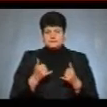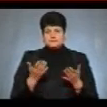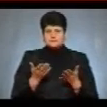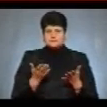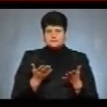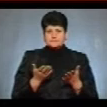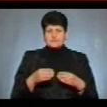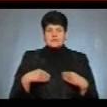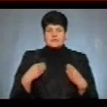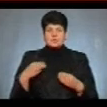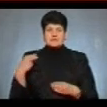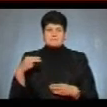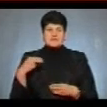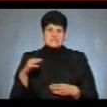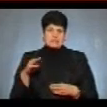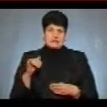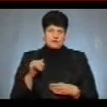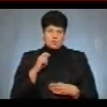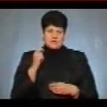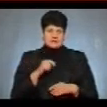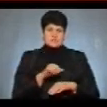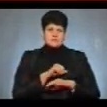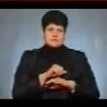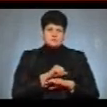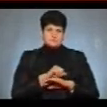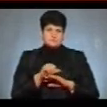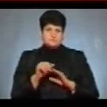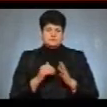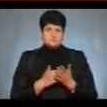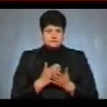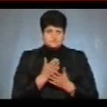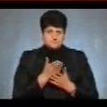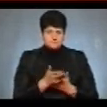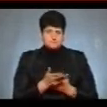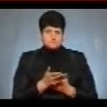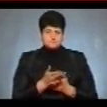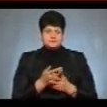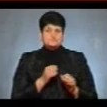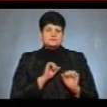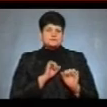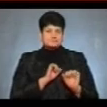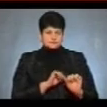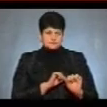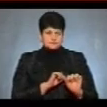ну, які надаються президентові України. Це зовнішня політика, от, це є безпека,